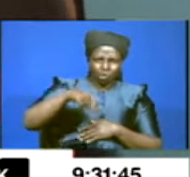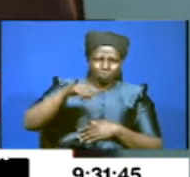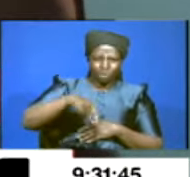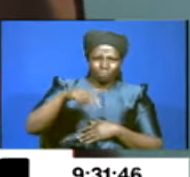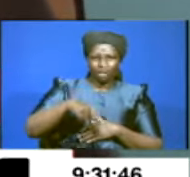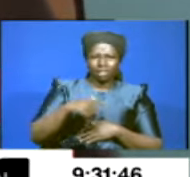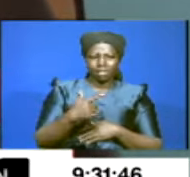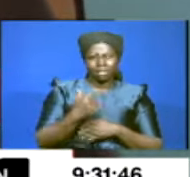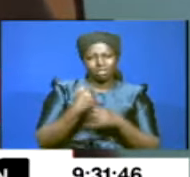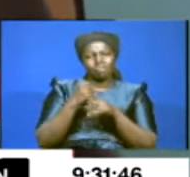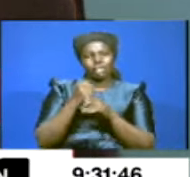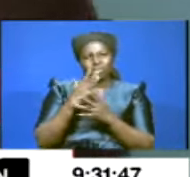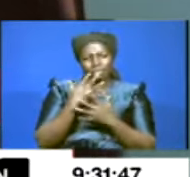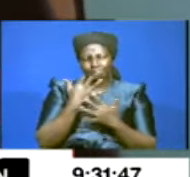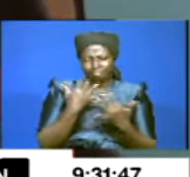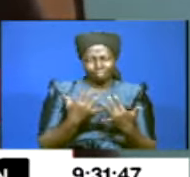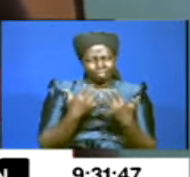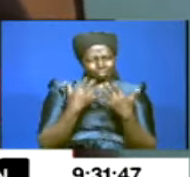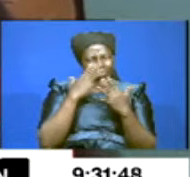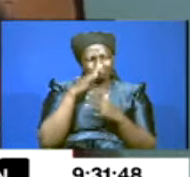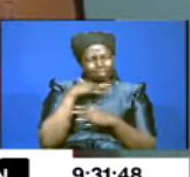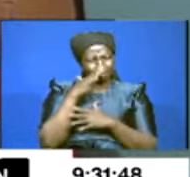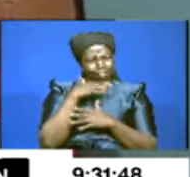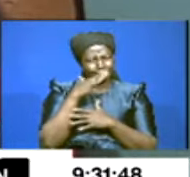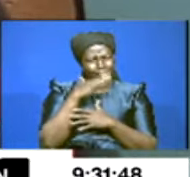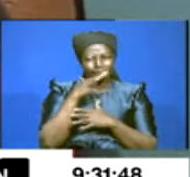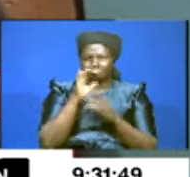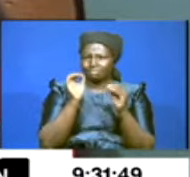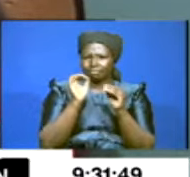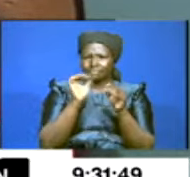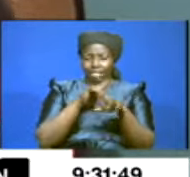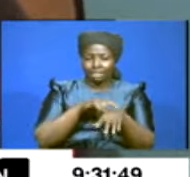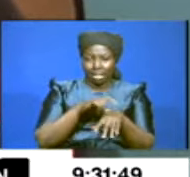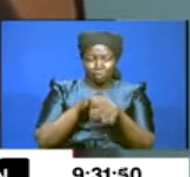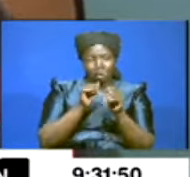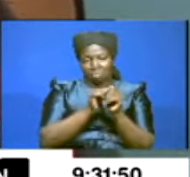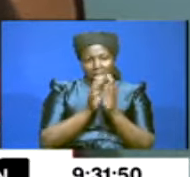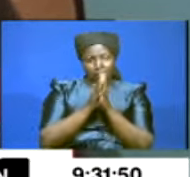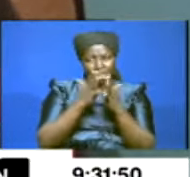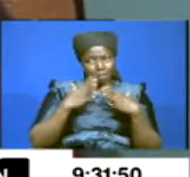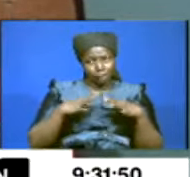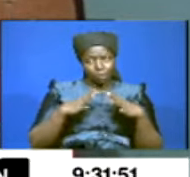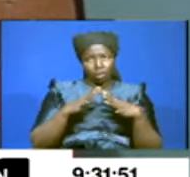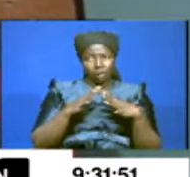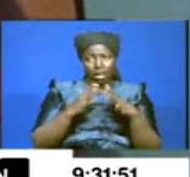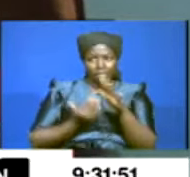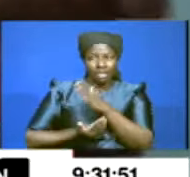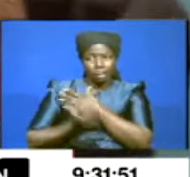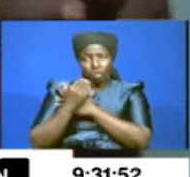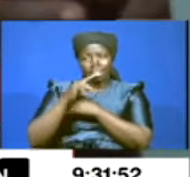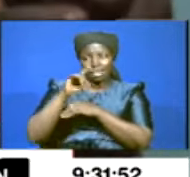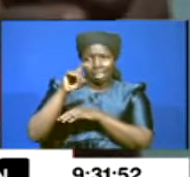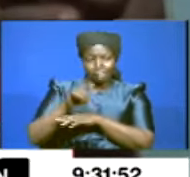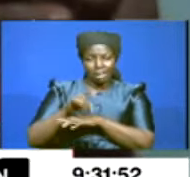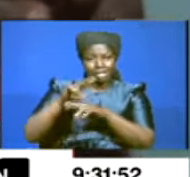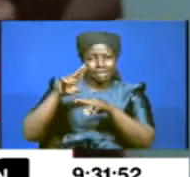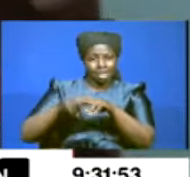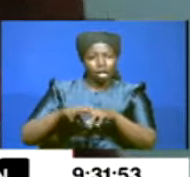harufu ama nisitoe kivundo fulani nikiwa na watu, asubuhi lazima nikalie maji moto yenye chumvi. Nifanye sit bath